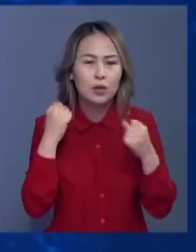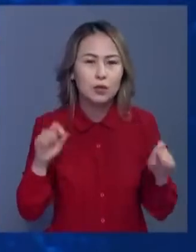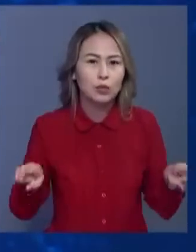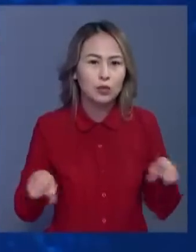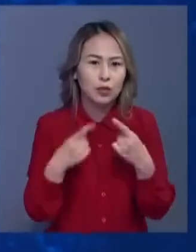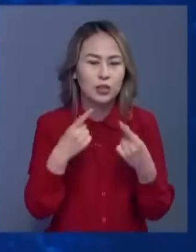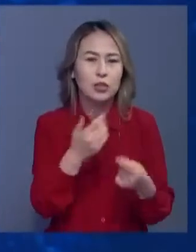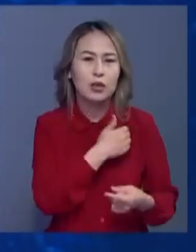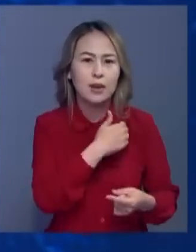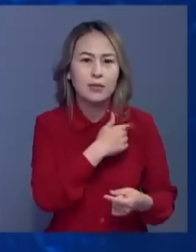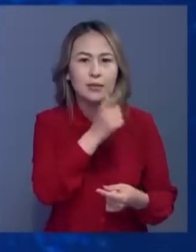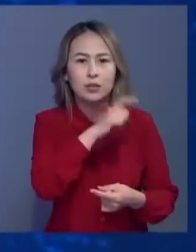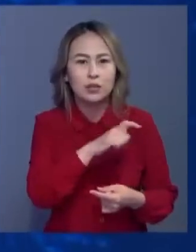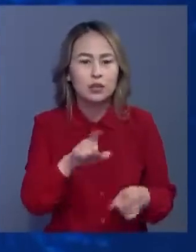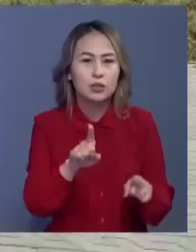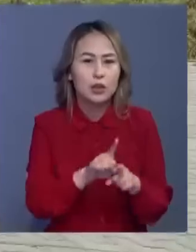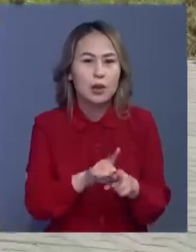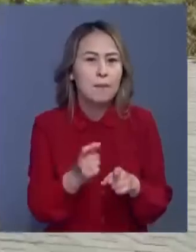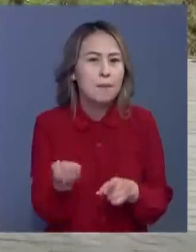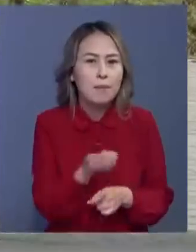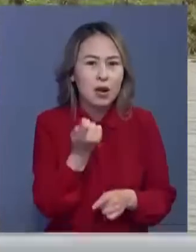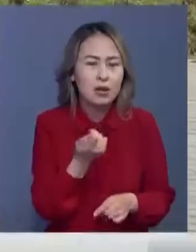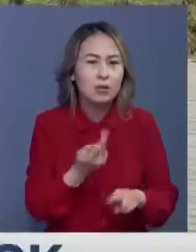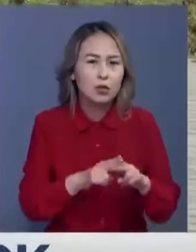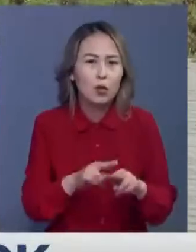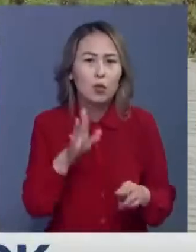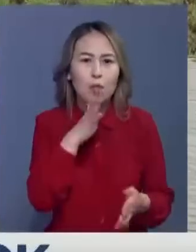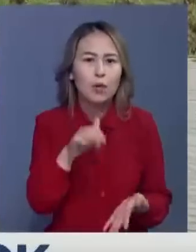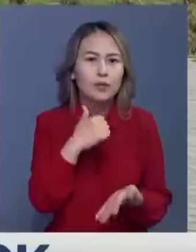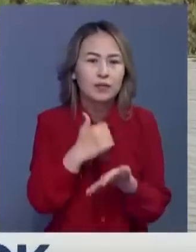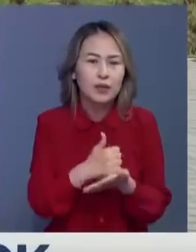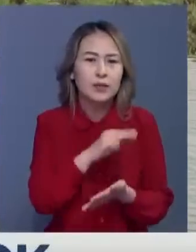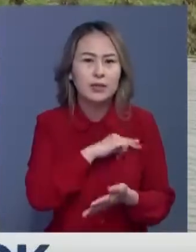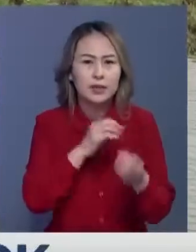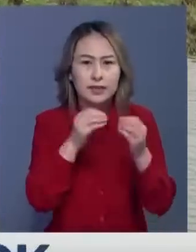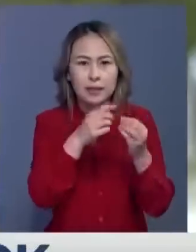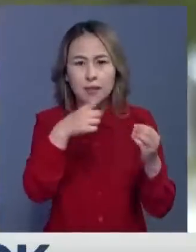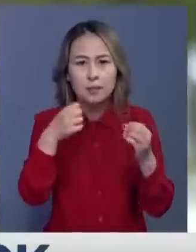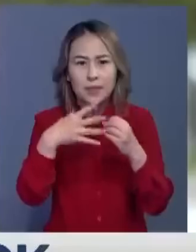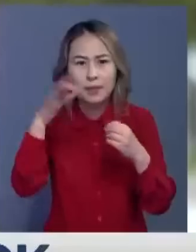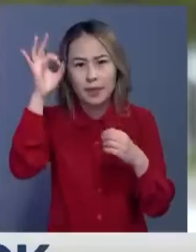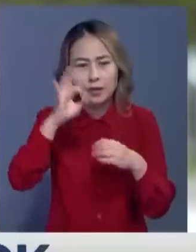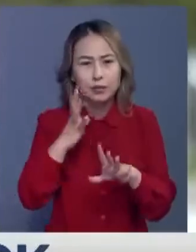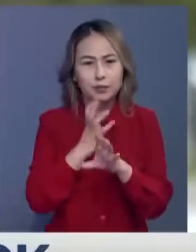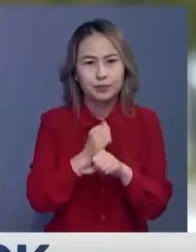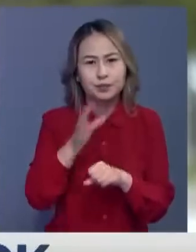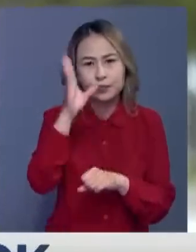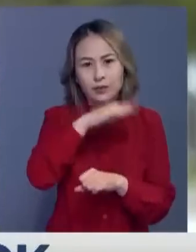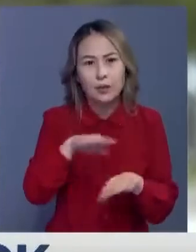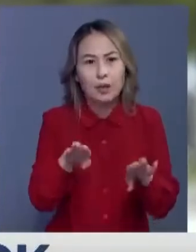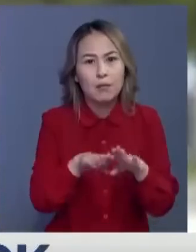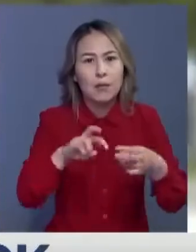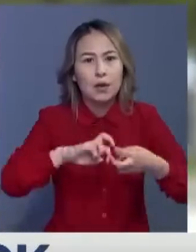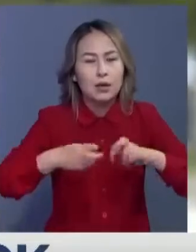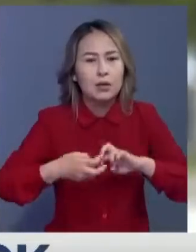спортын дамытуға мүдделі жандардың аздығына қынжылады. Болашақта басқармаға қарасты қызметкерлер саны 10-15%-ке қысқаруы мүмкін.